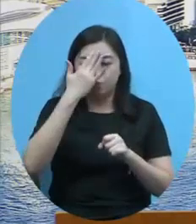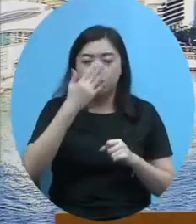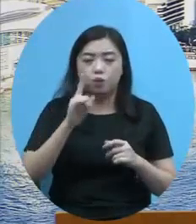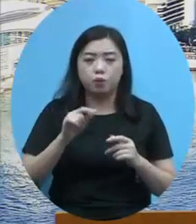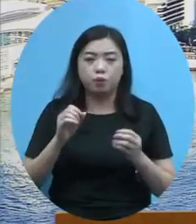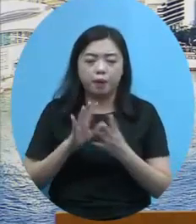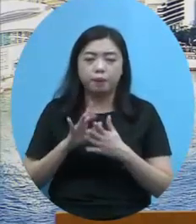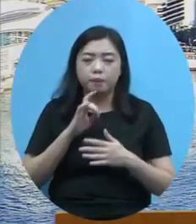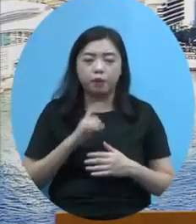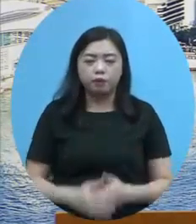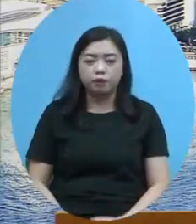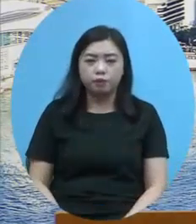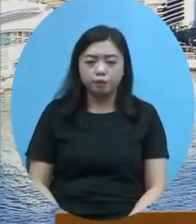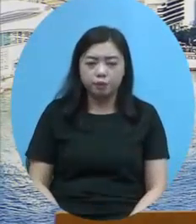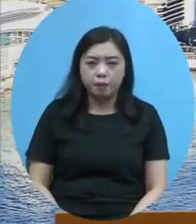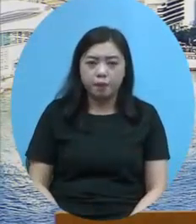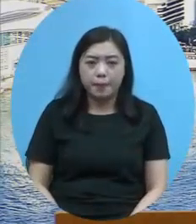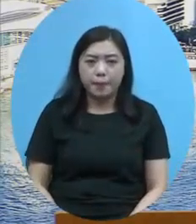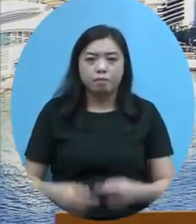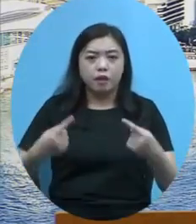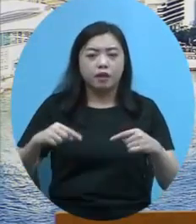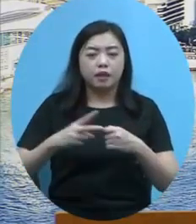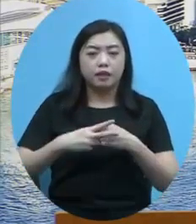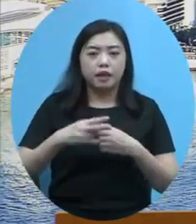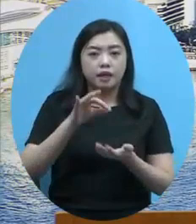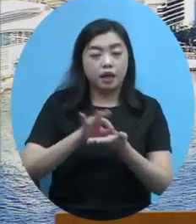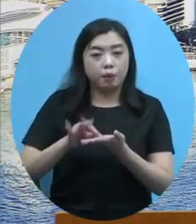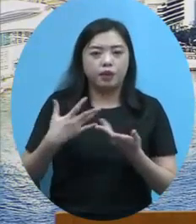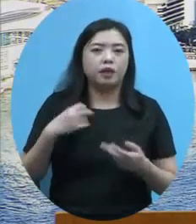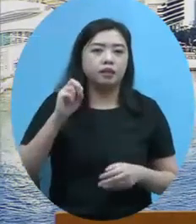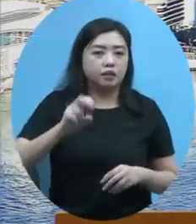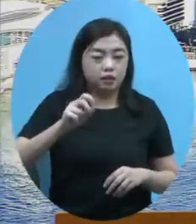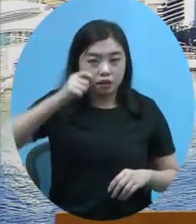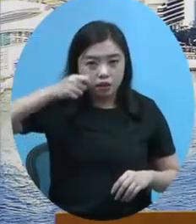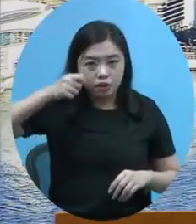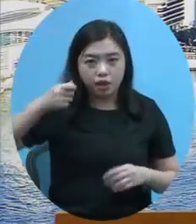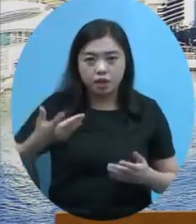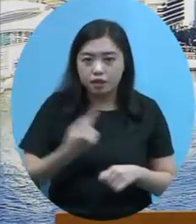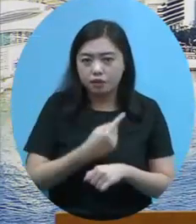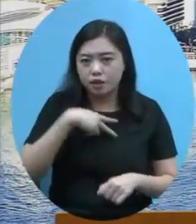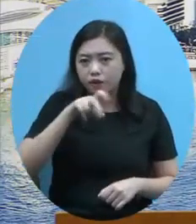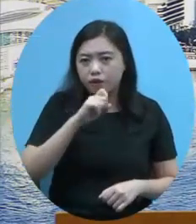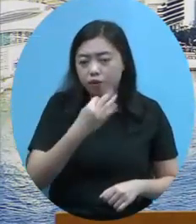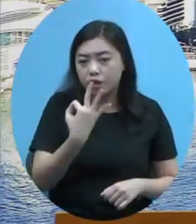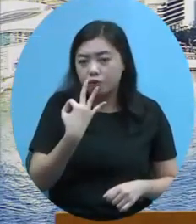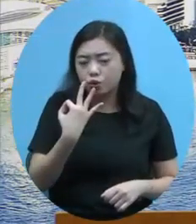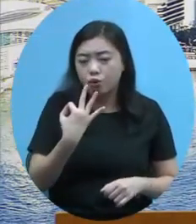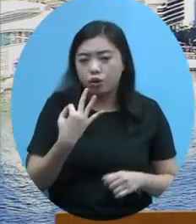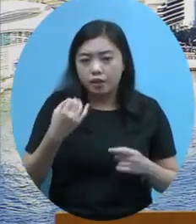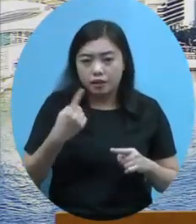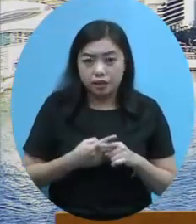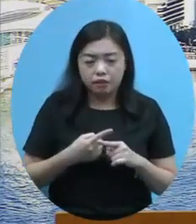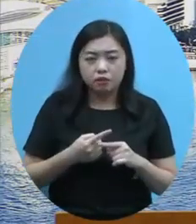啦。咁第二就係地盤嗰度，我哋都調查緊，咁暫時只係發現有三宗嘅個案，咁但實際